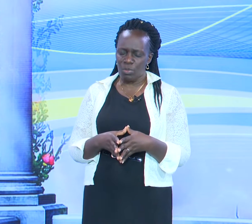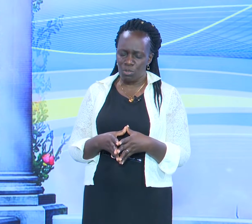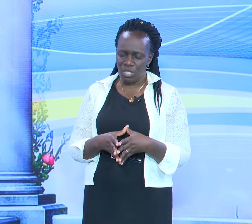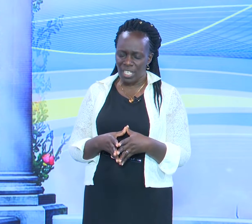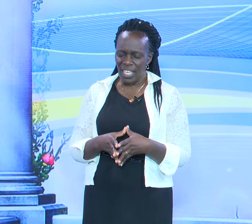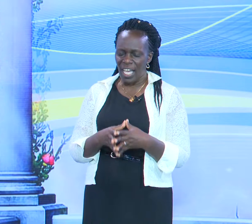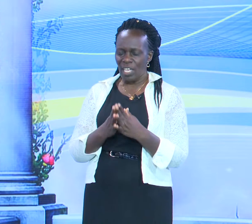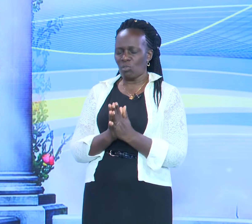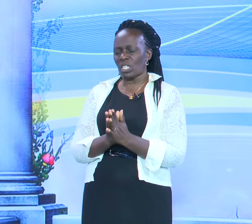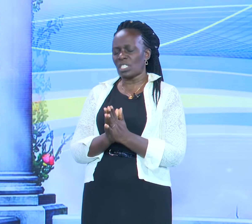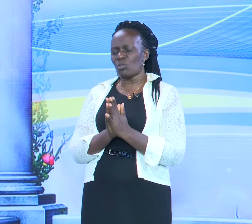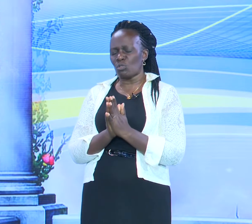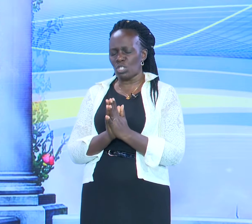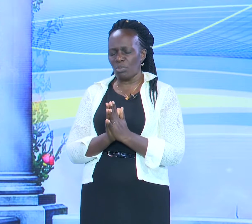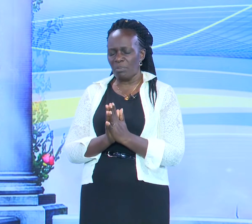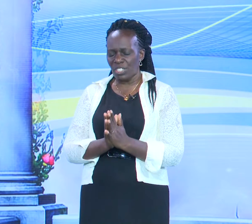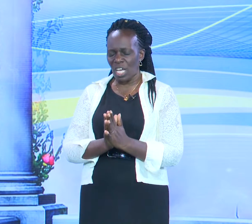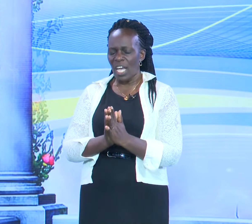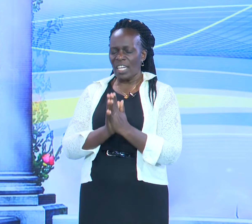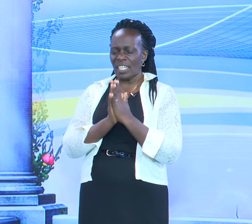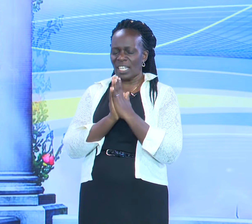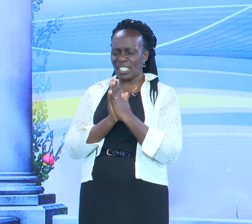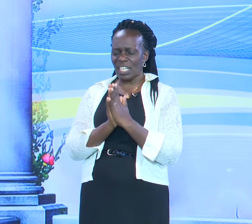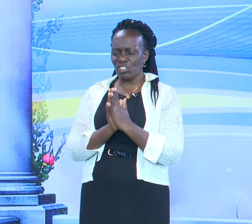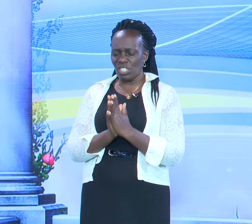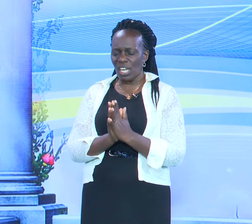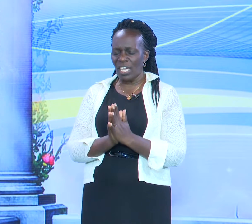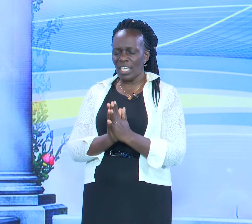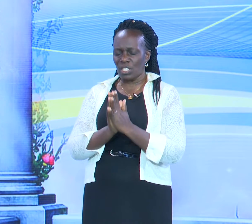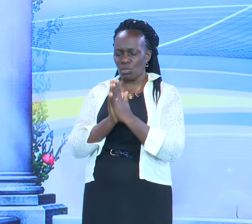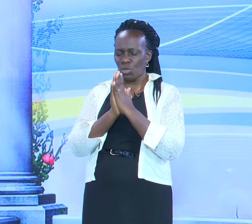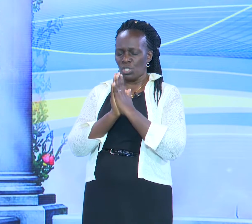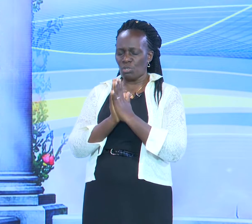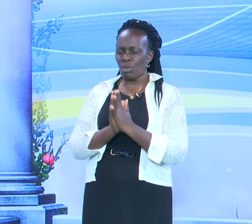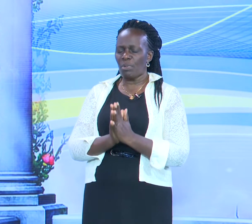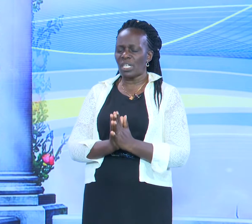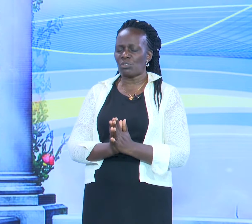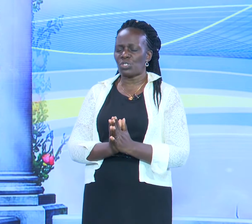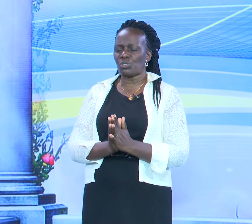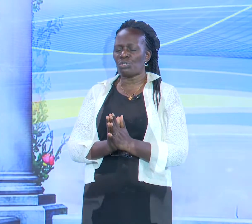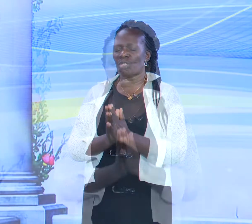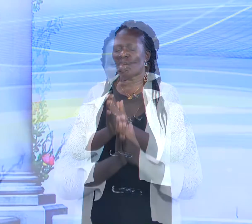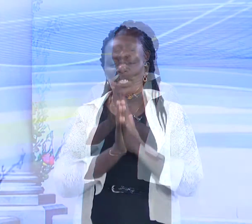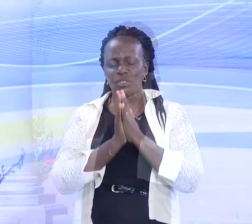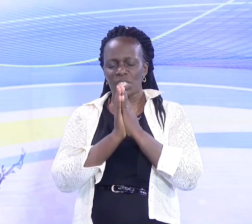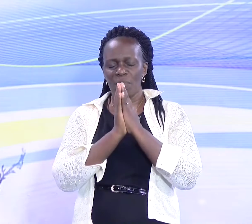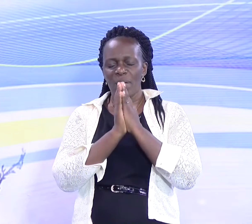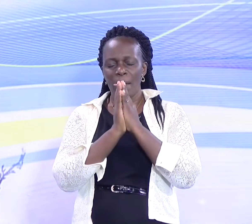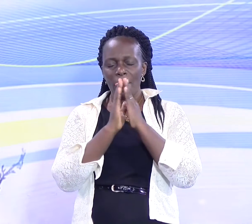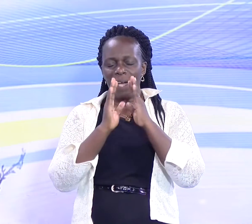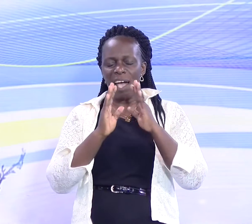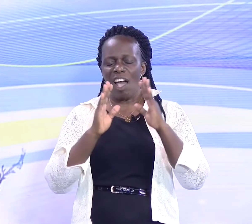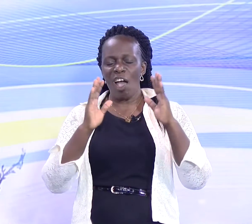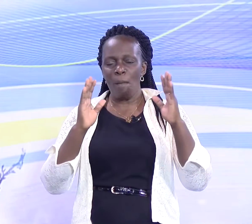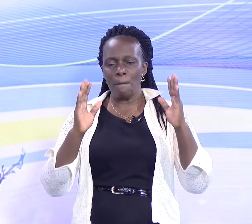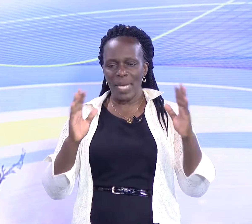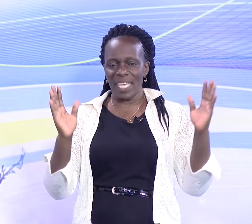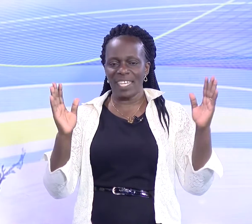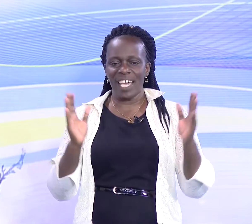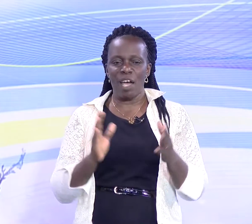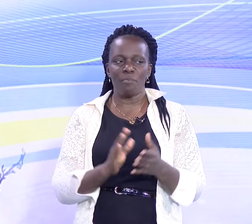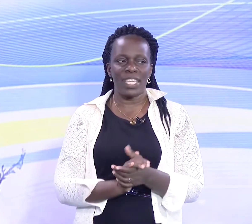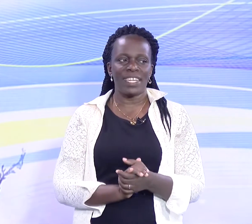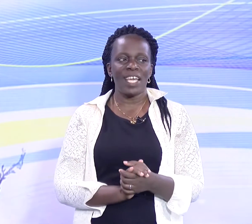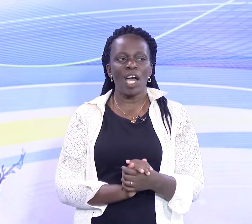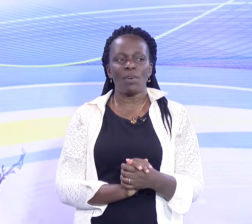nasi umetusikia na utazidi kutusimamisha. Na ni katika jina la Yesu tumeomba na kushukuru, na wote tuseme